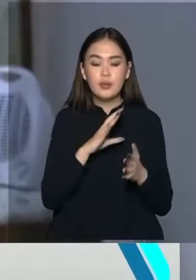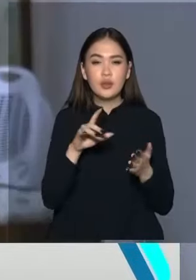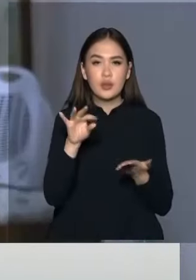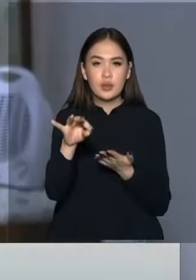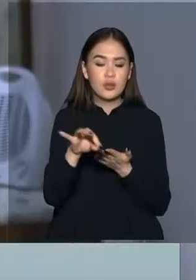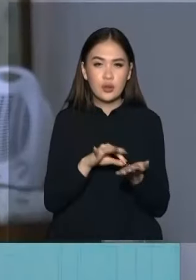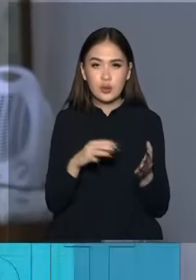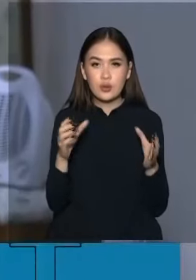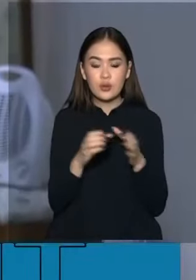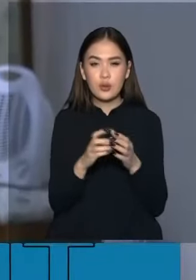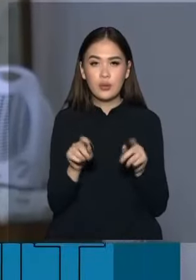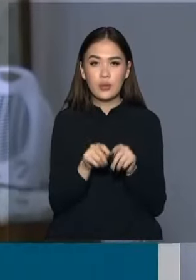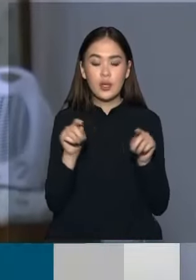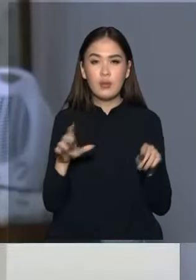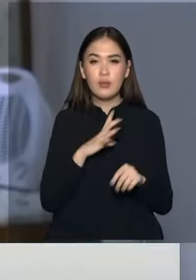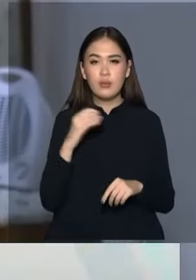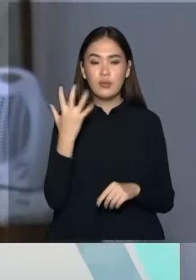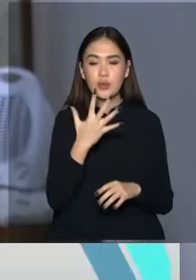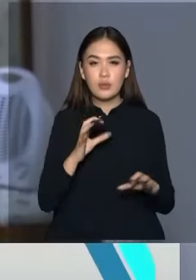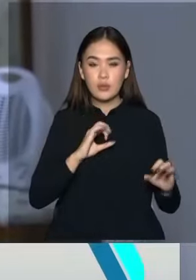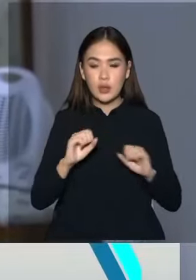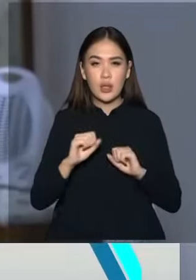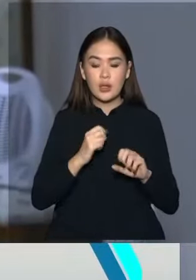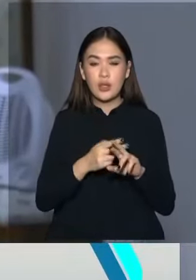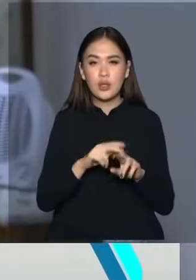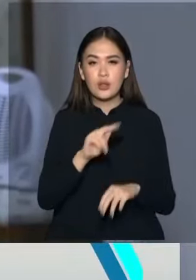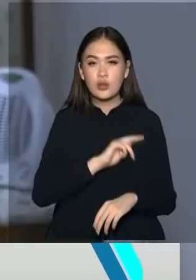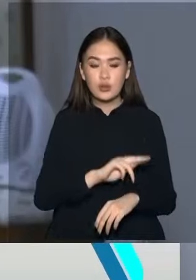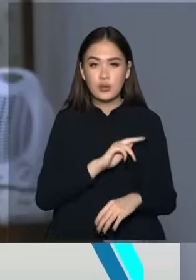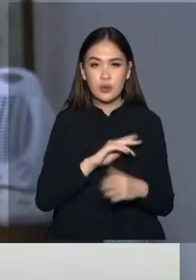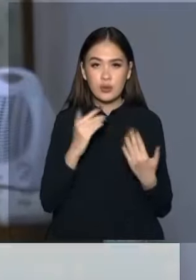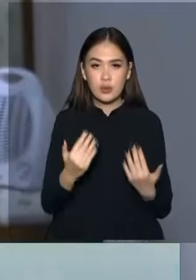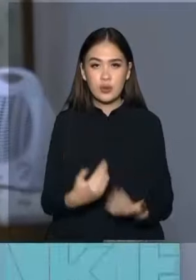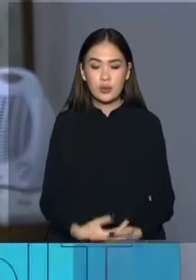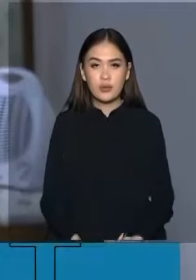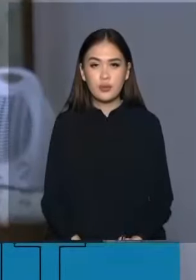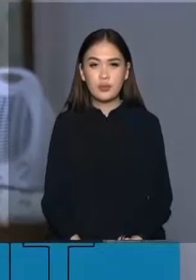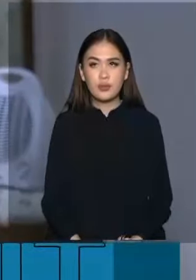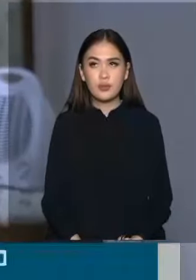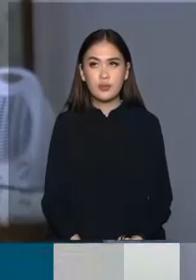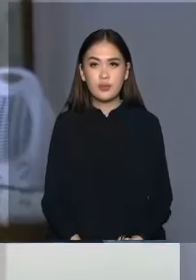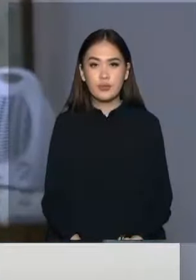түрде арнайы топ құрдық. Қазір 5 бригада жылумен жабдықтау желілерінде жұмыс істеп жатыр.